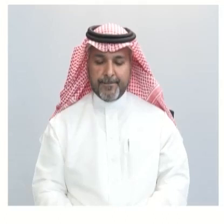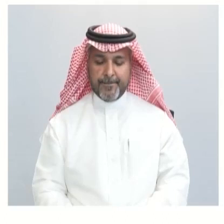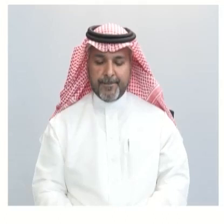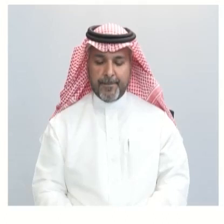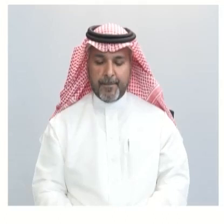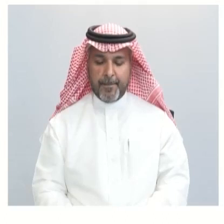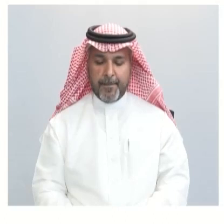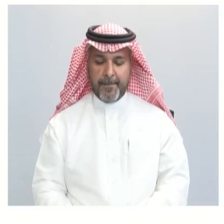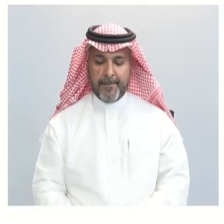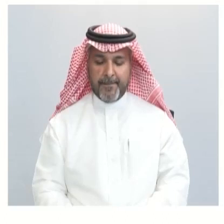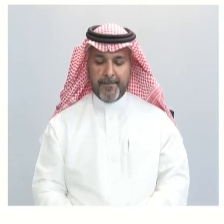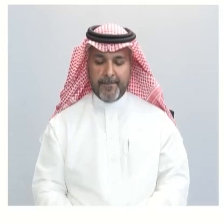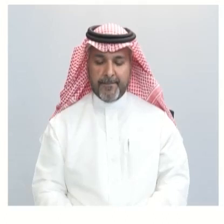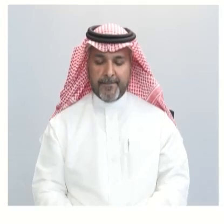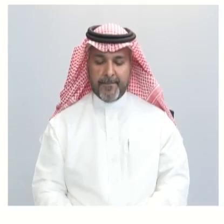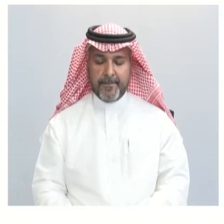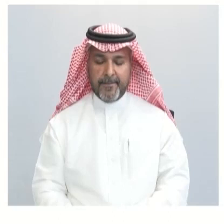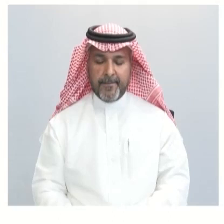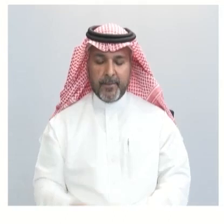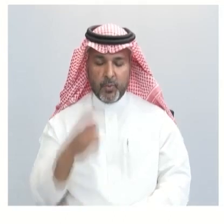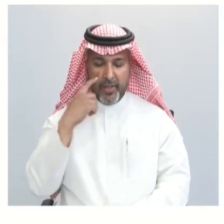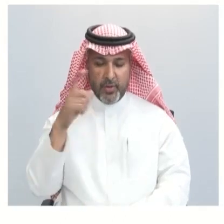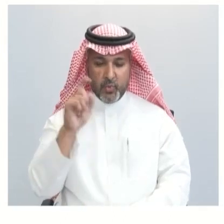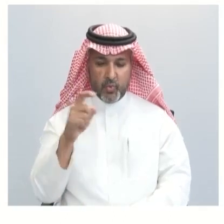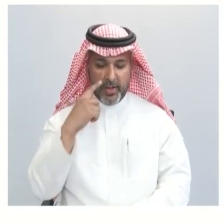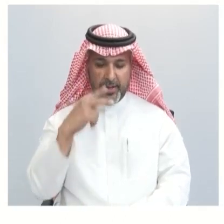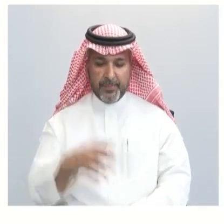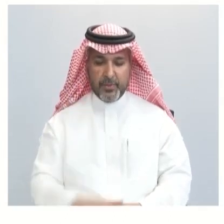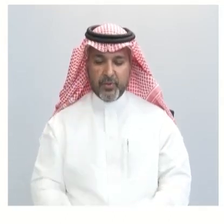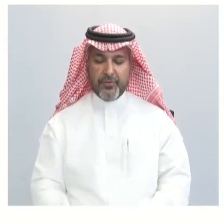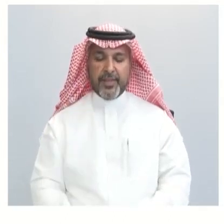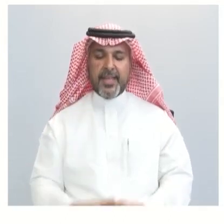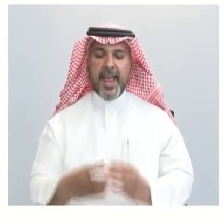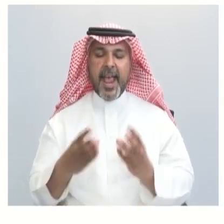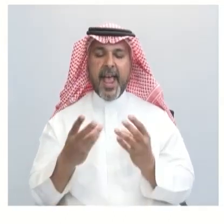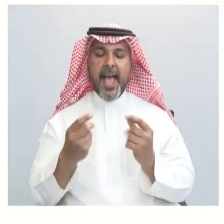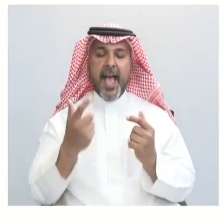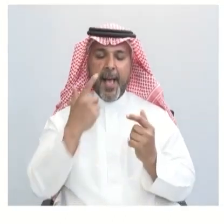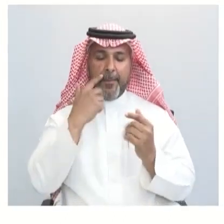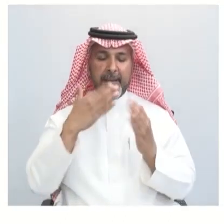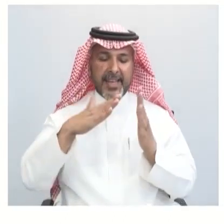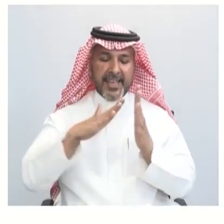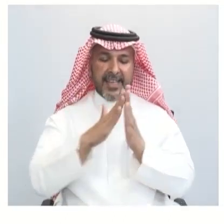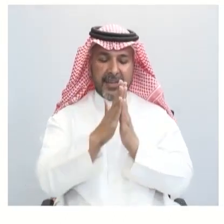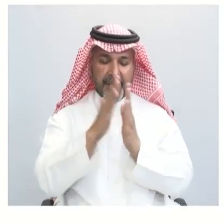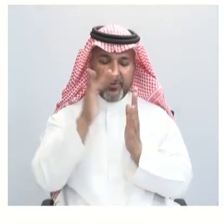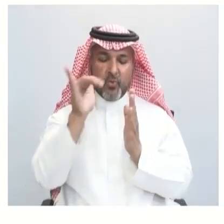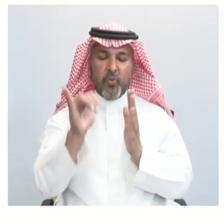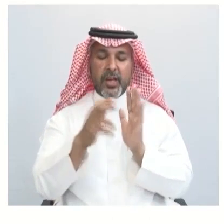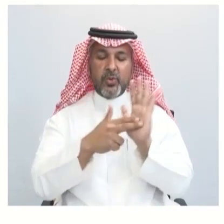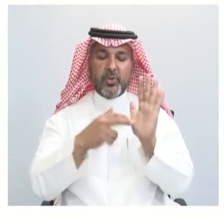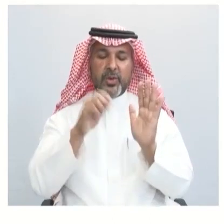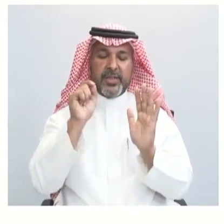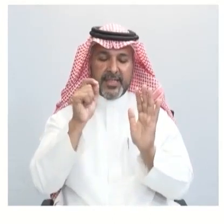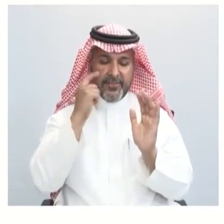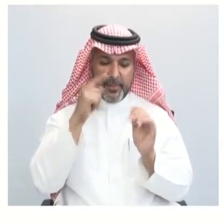افقي اللي هو واي يساوي صفر اللي هو المحور اكس اي ان منحناها يقترب من المستقيم اللي هو وا يساوي صفر اللي هو محور اكس